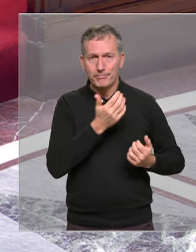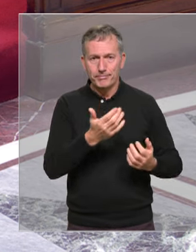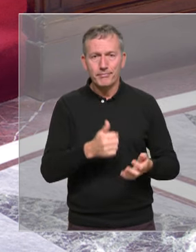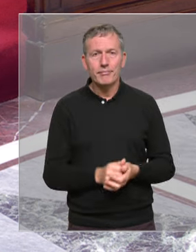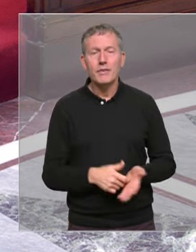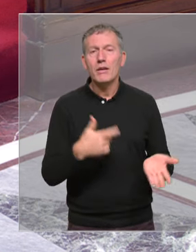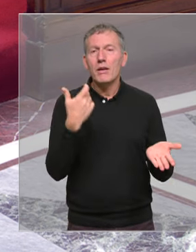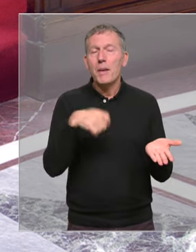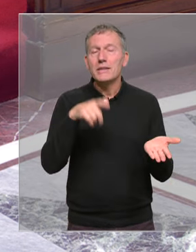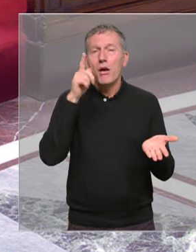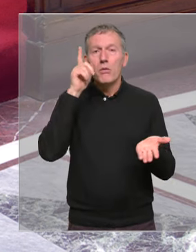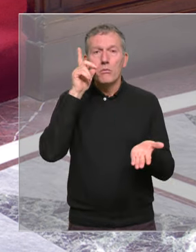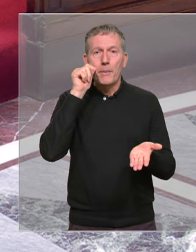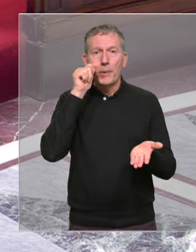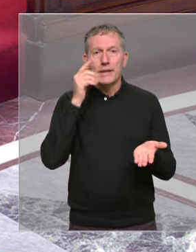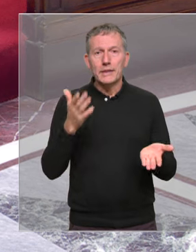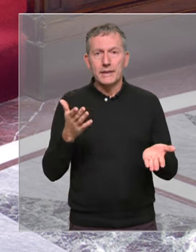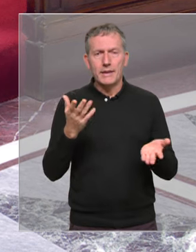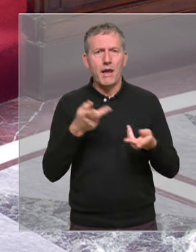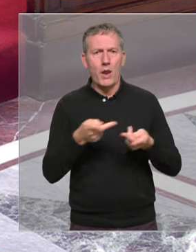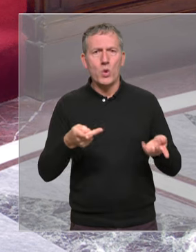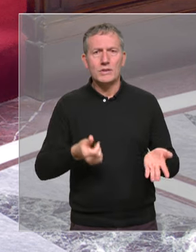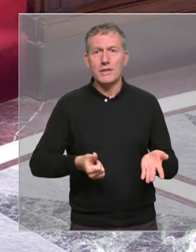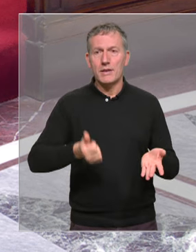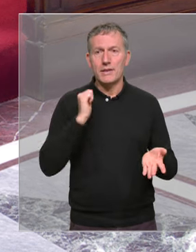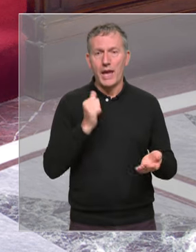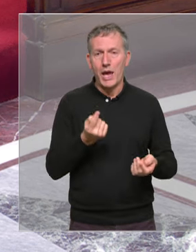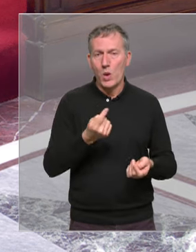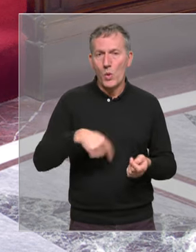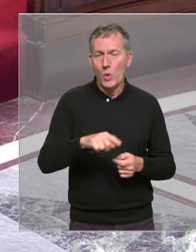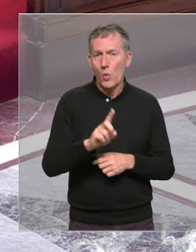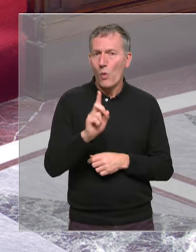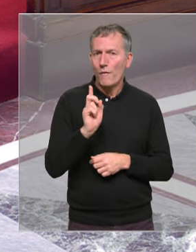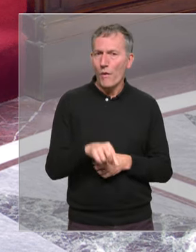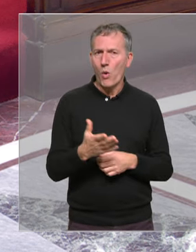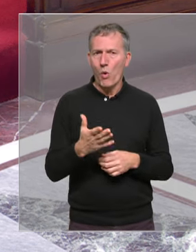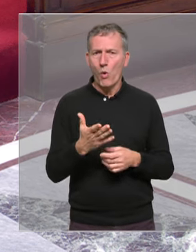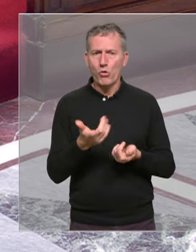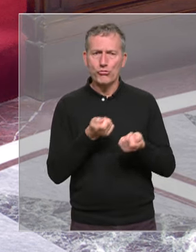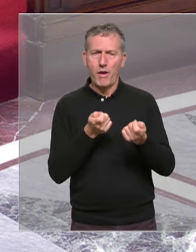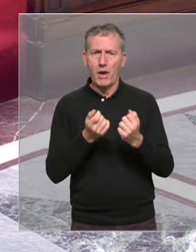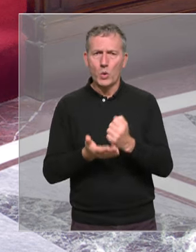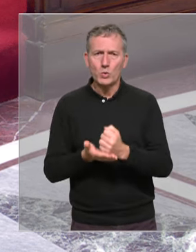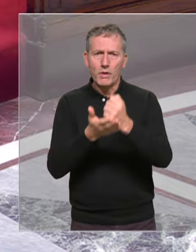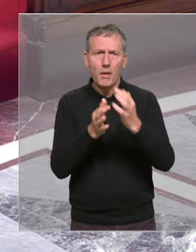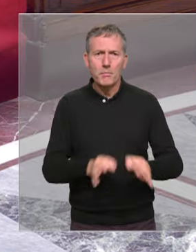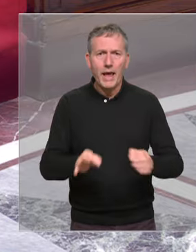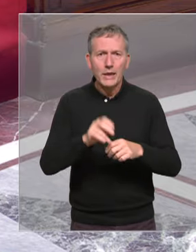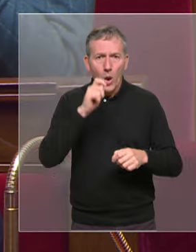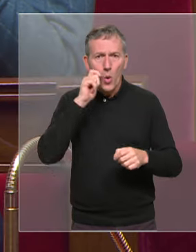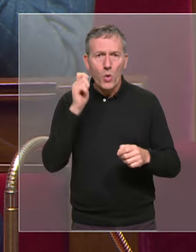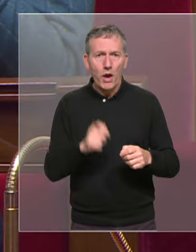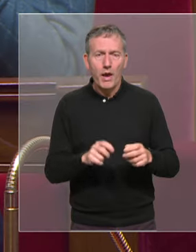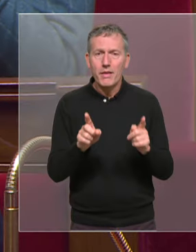Le président de la République l'a dit hier, nous devons maintenir notre soutien à l'Ukraine dans la durée. Nous